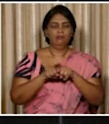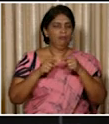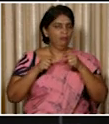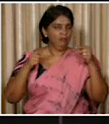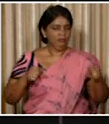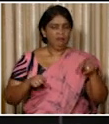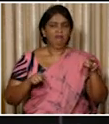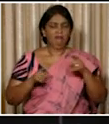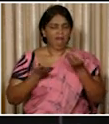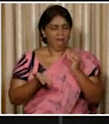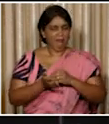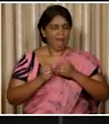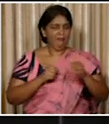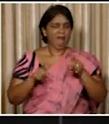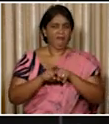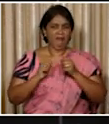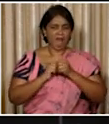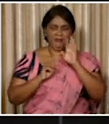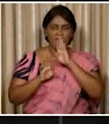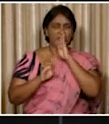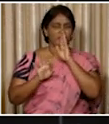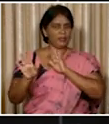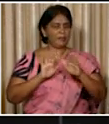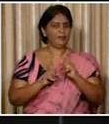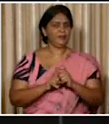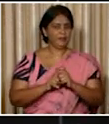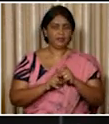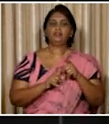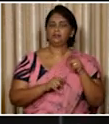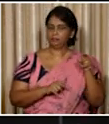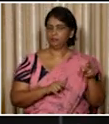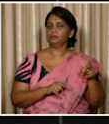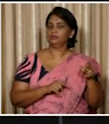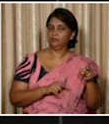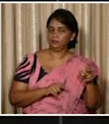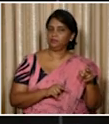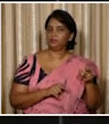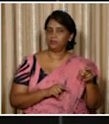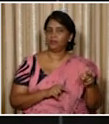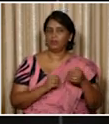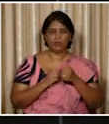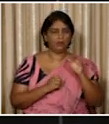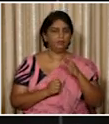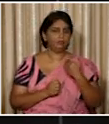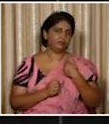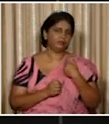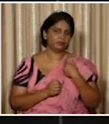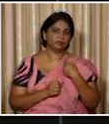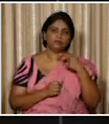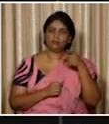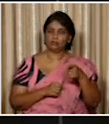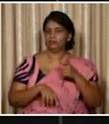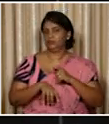அதிகார நிலைப்பட்ட செயல்கள் ஏற்கனவே இரு துருவங்களாக உள்ள இலங்கை தீவின் 2 தேசிய இனங்களுக்கிடையிலான முரண்நிலையை மேலும்